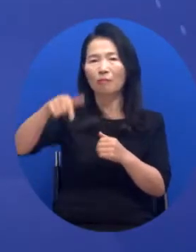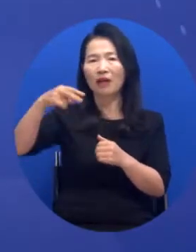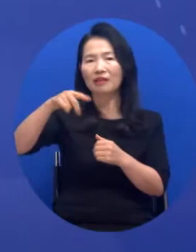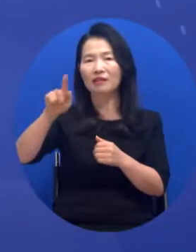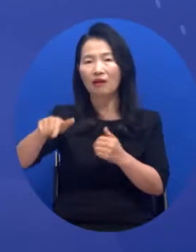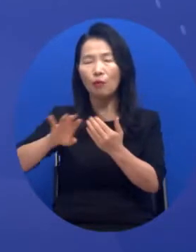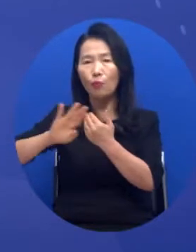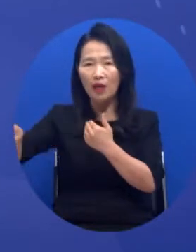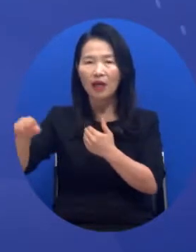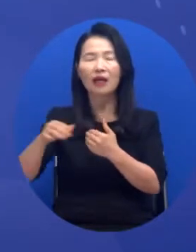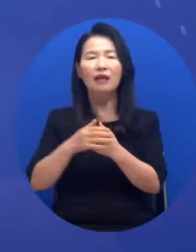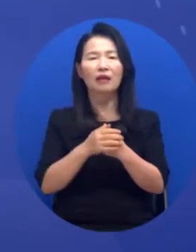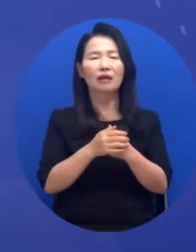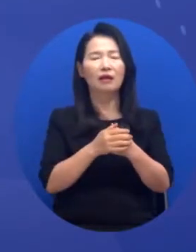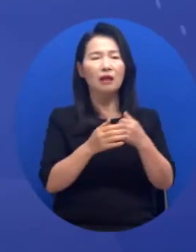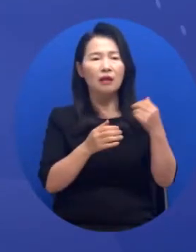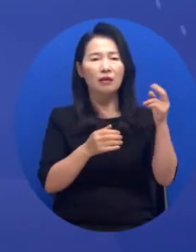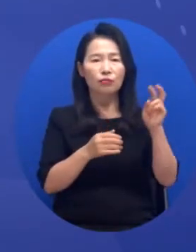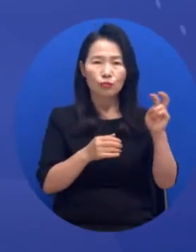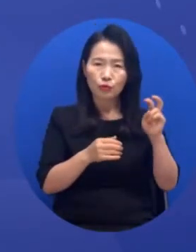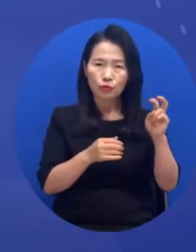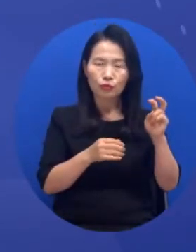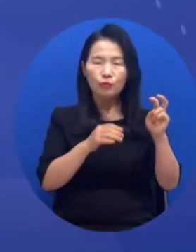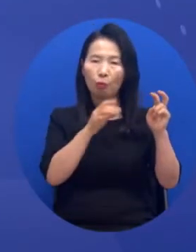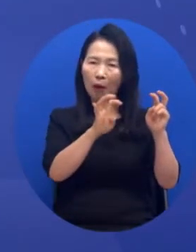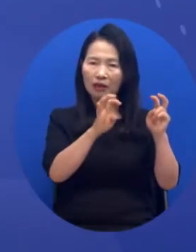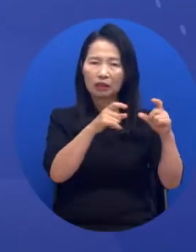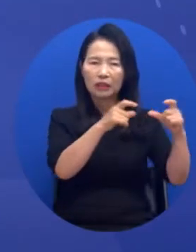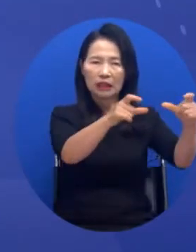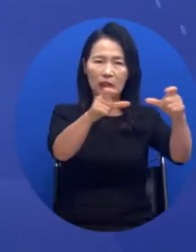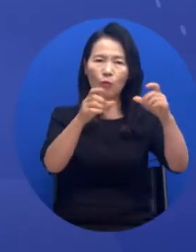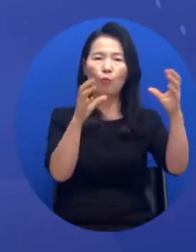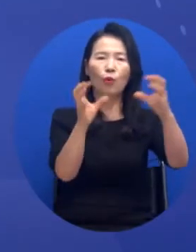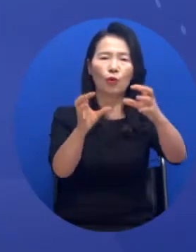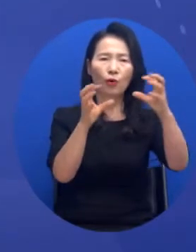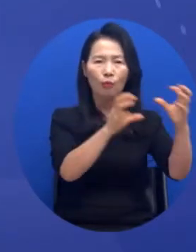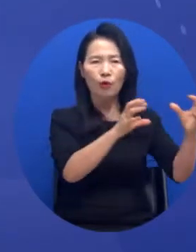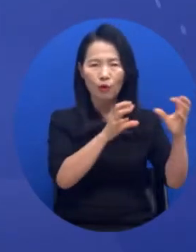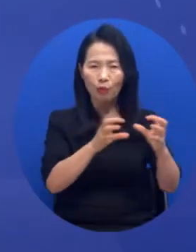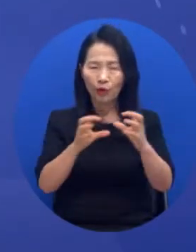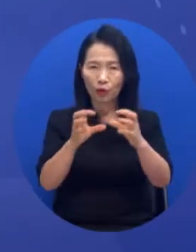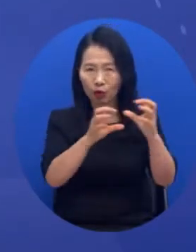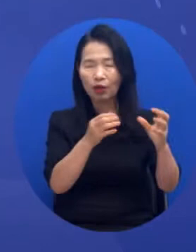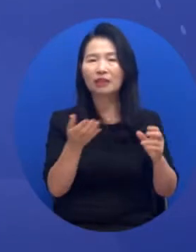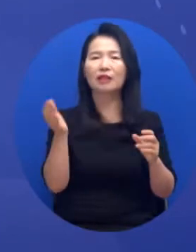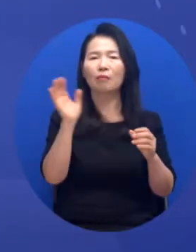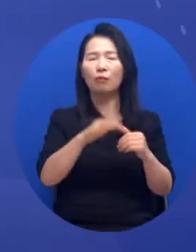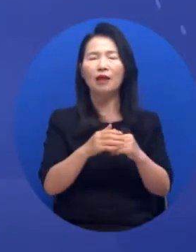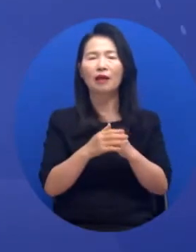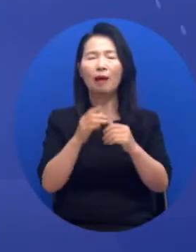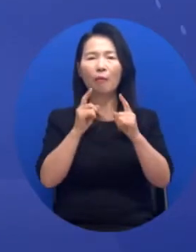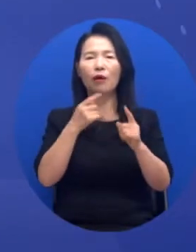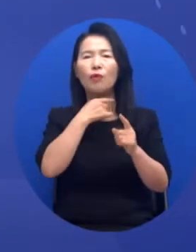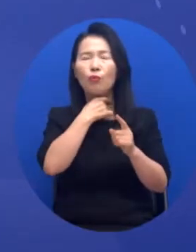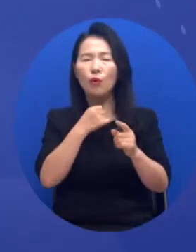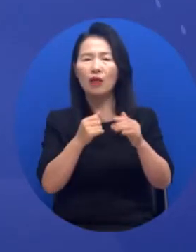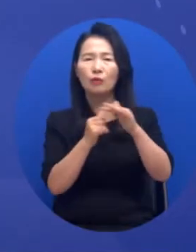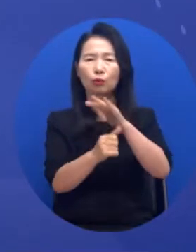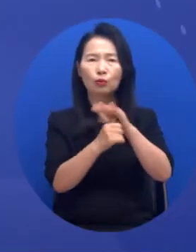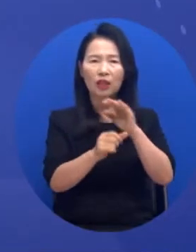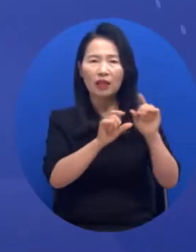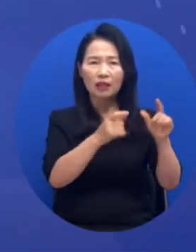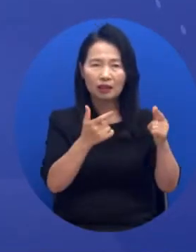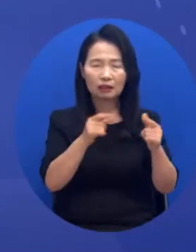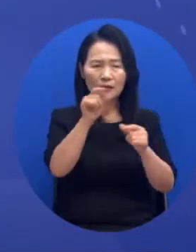교단들이 수명 게 에서 40 개의 거점 교회에 모여서 회의를 진행 했는데 이 발언을 원하는 총 대대를 일일이 확인해서 의견에